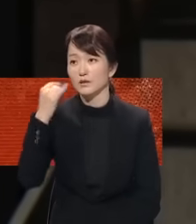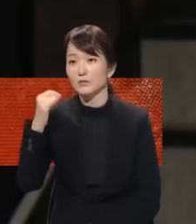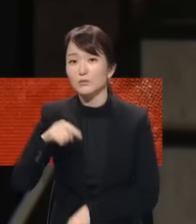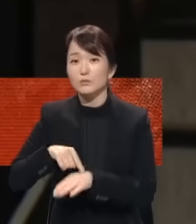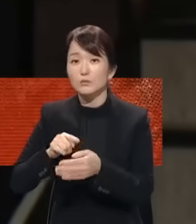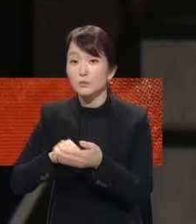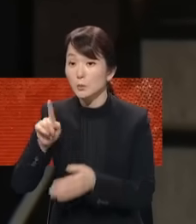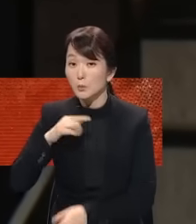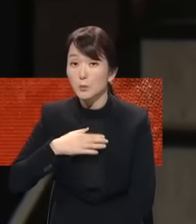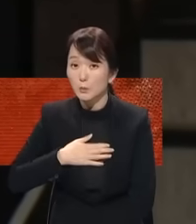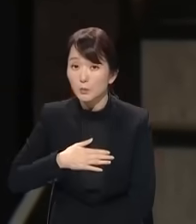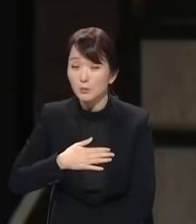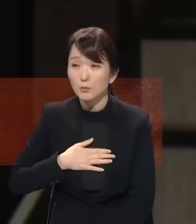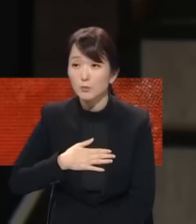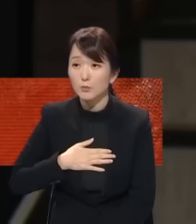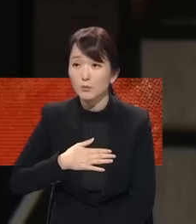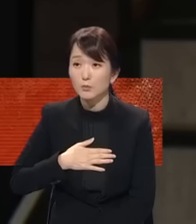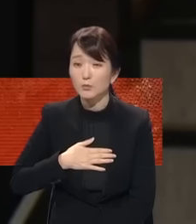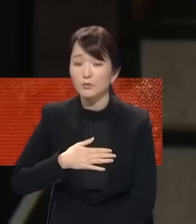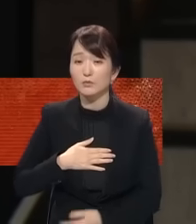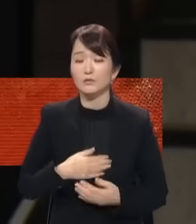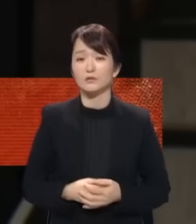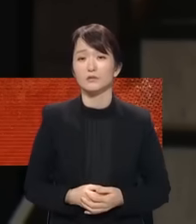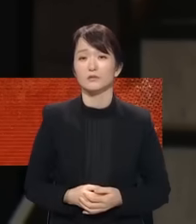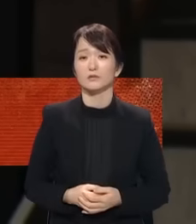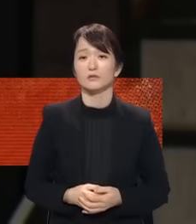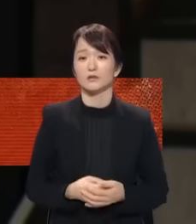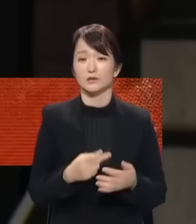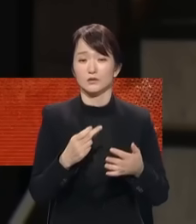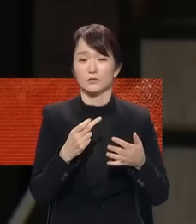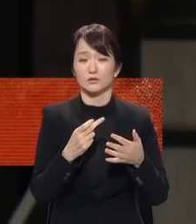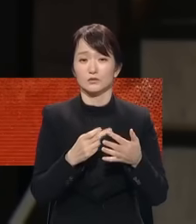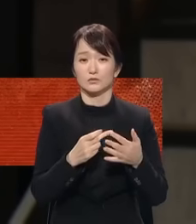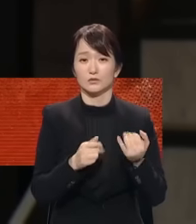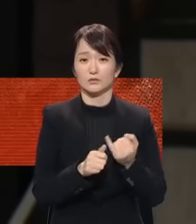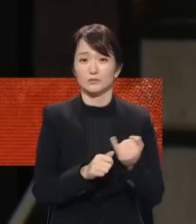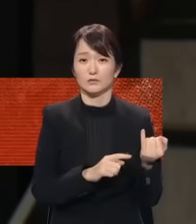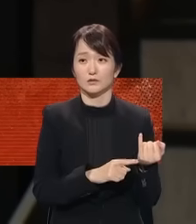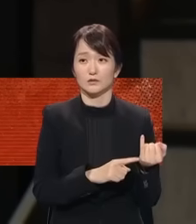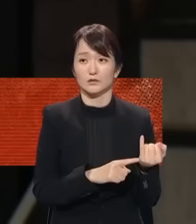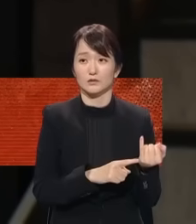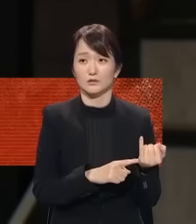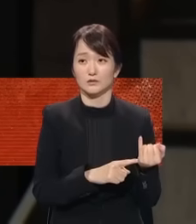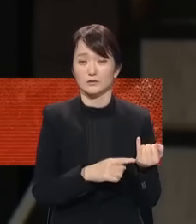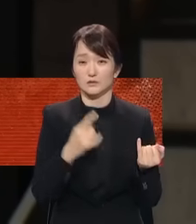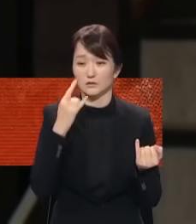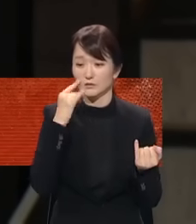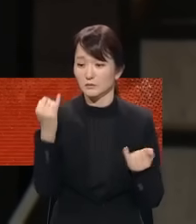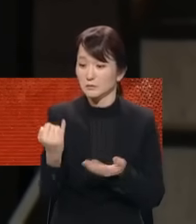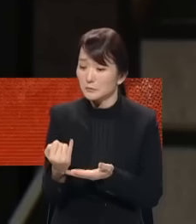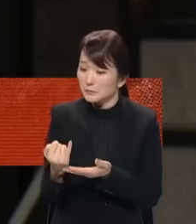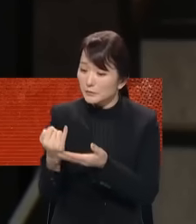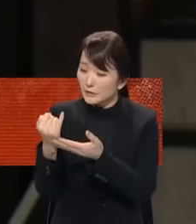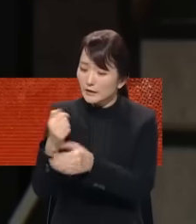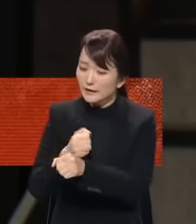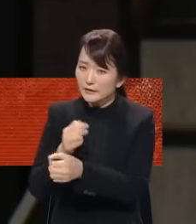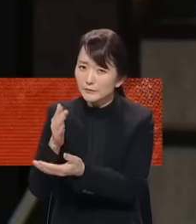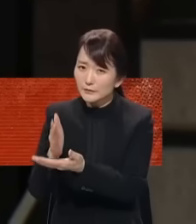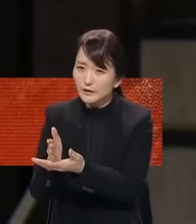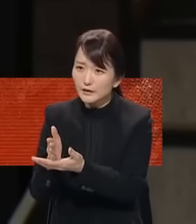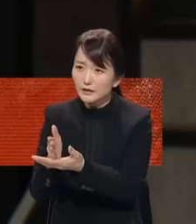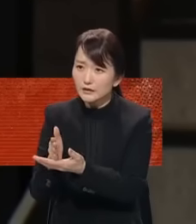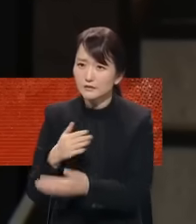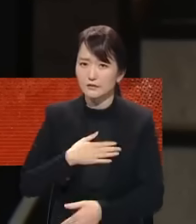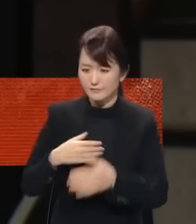뭔지를 알면 이 그 며느리가 내가 이 계속 이런 입장으로 계속 어머니를 이렇게 받들어 주는 걸 계속 할 것인가 아니면